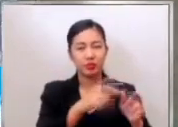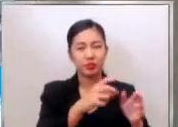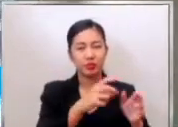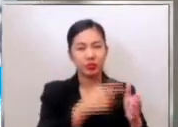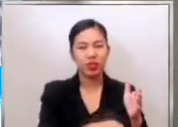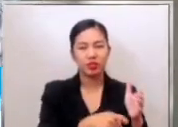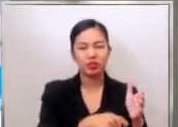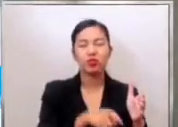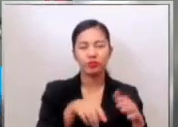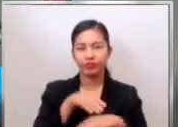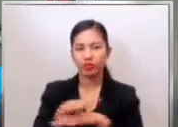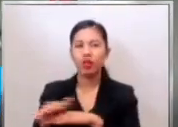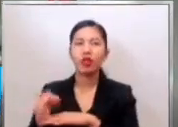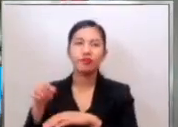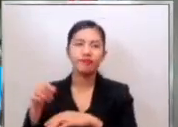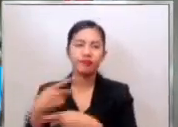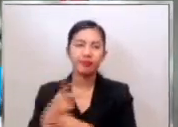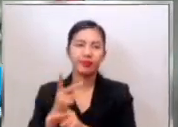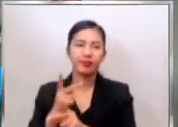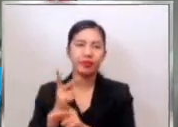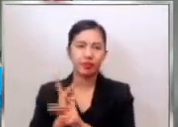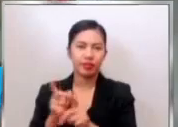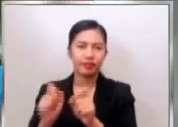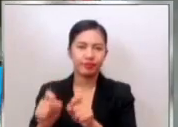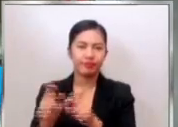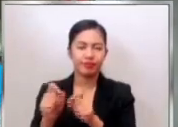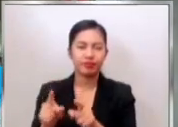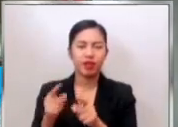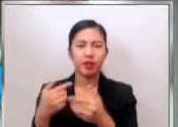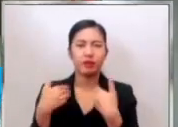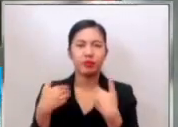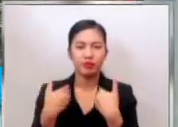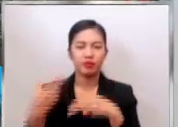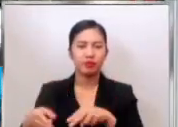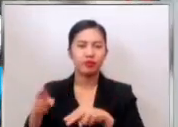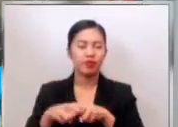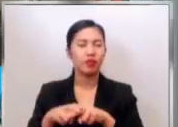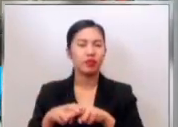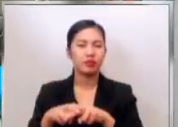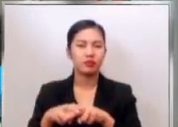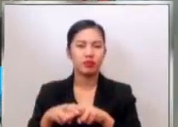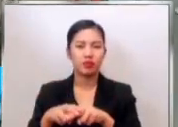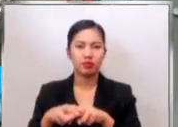alaga po ng bawat paninda. Pandemic ngayon, so matumal yung